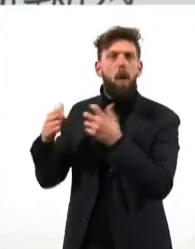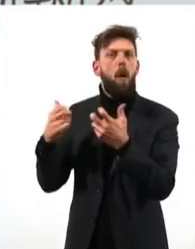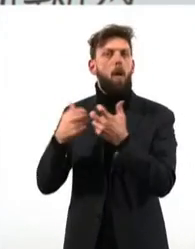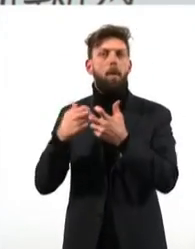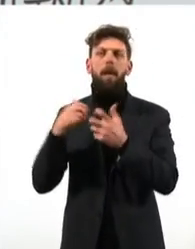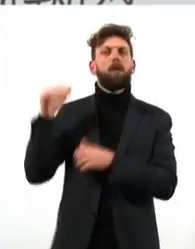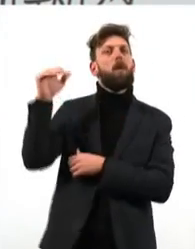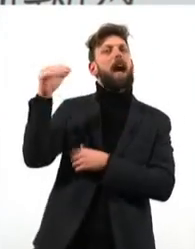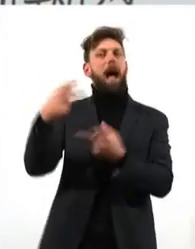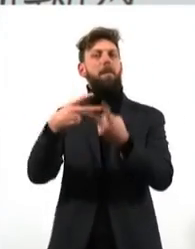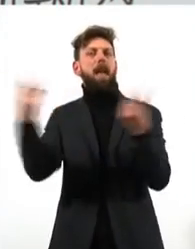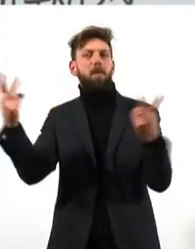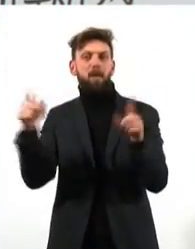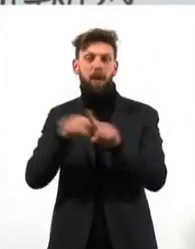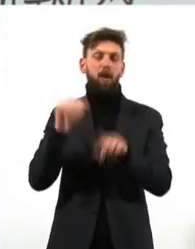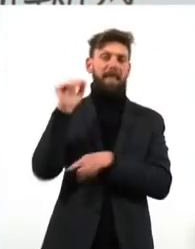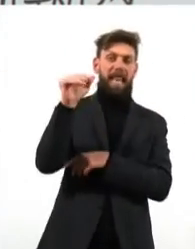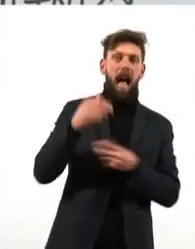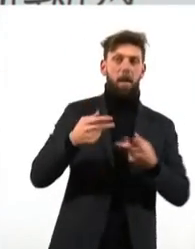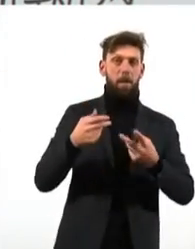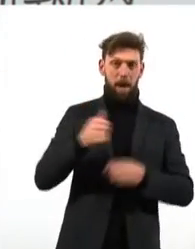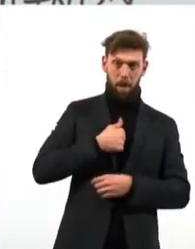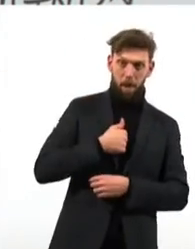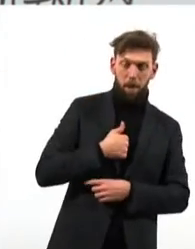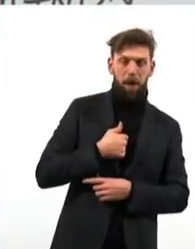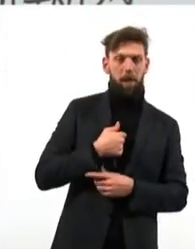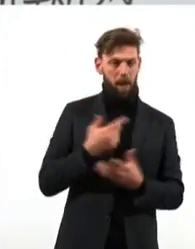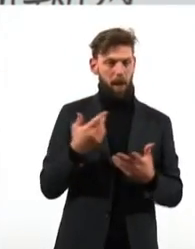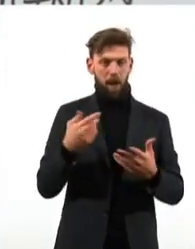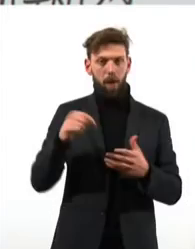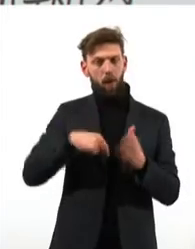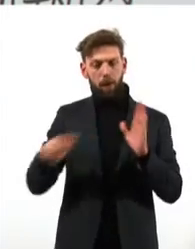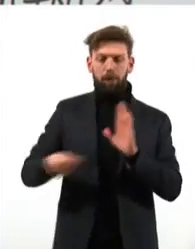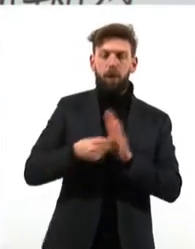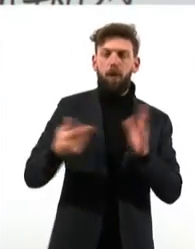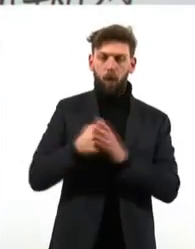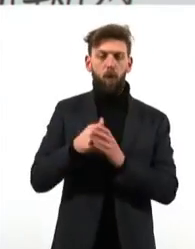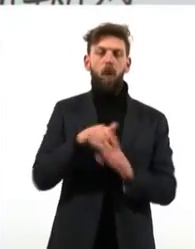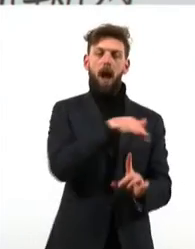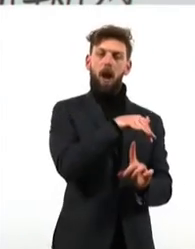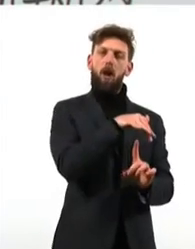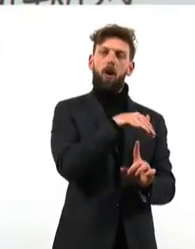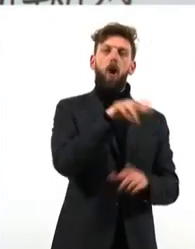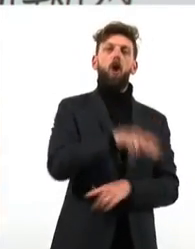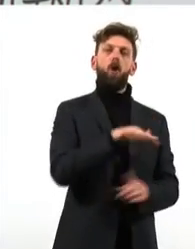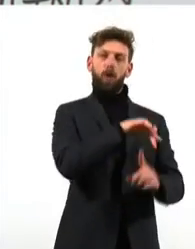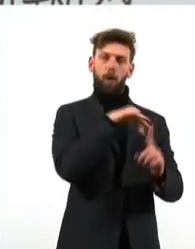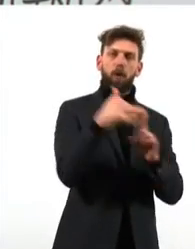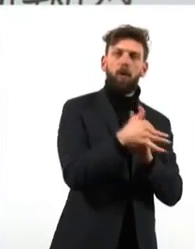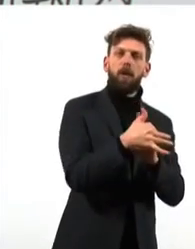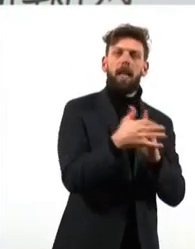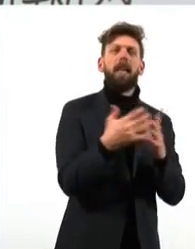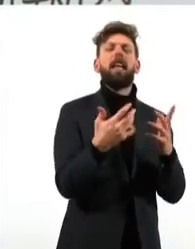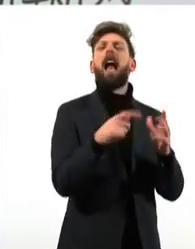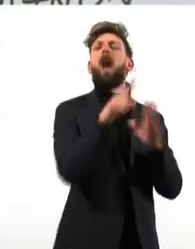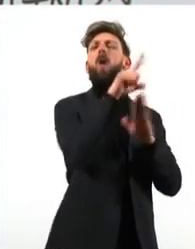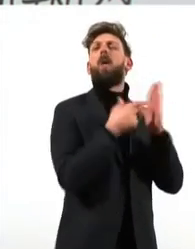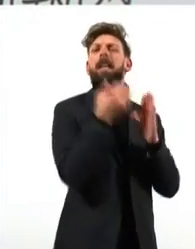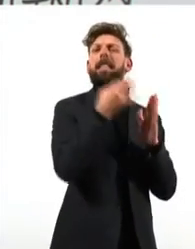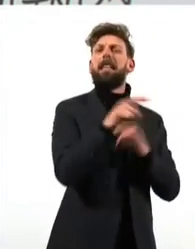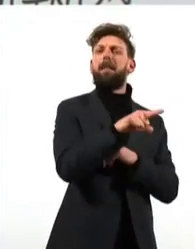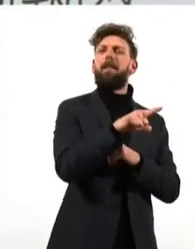offres d'appel public, mais aussi privé, de construire en plus du logement social, il y a la loi SRU 20%, il faut